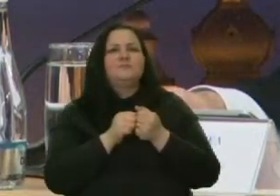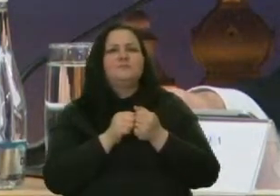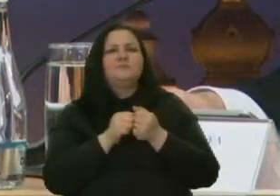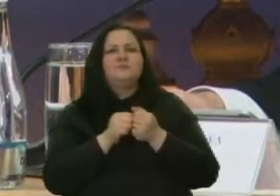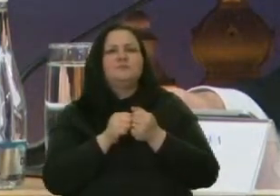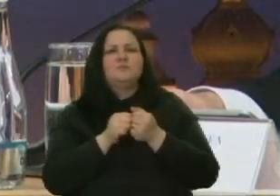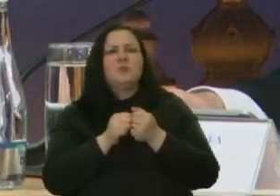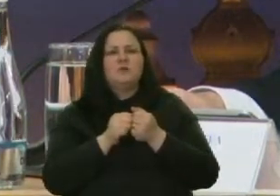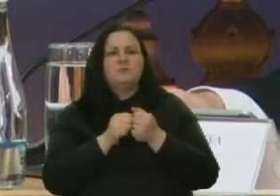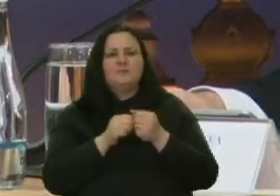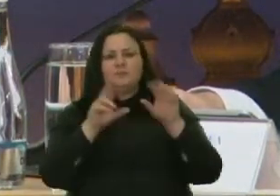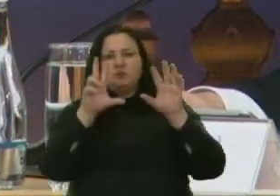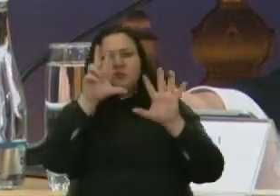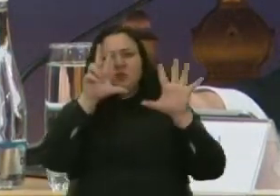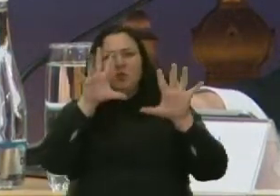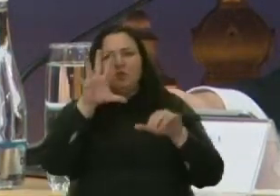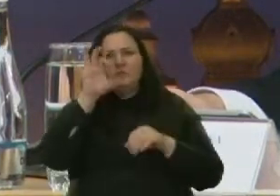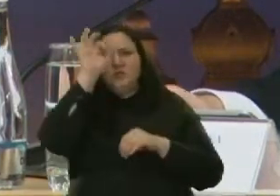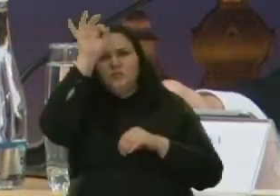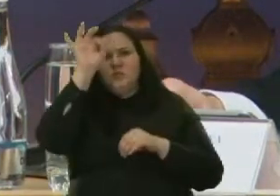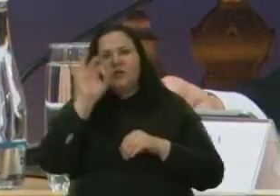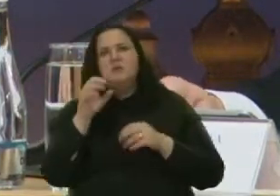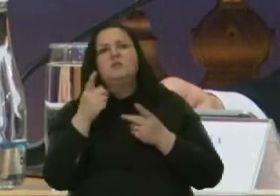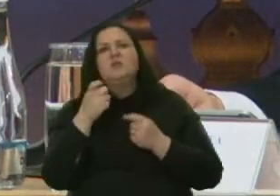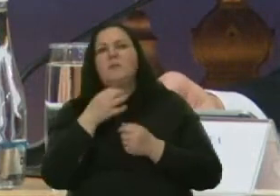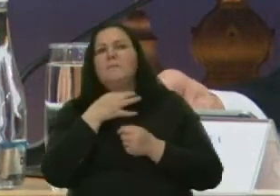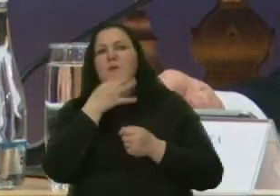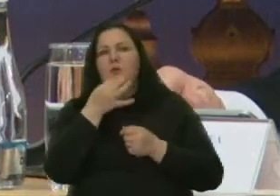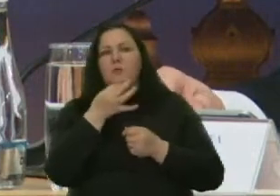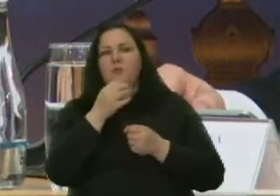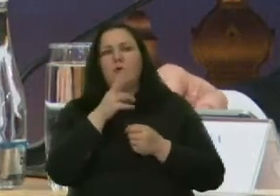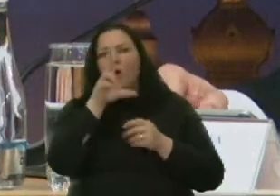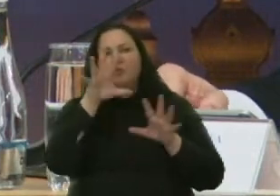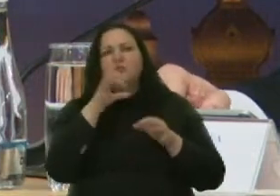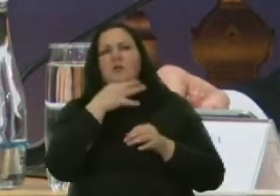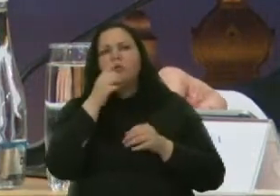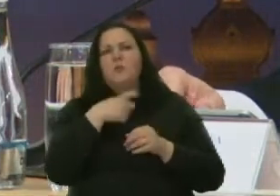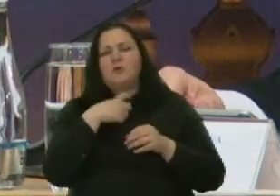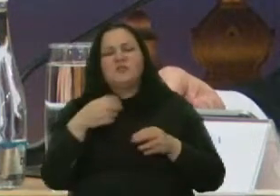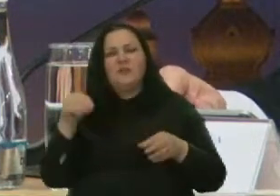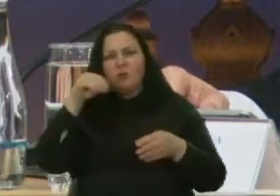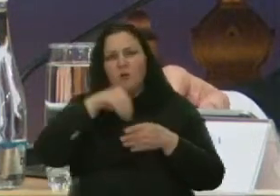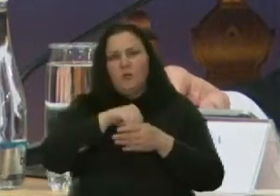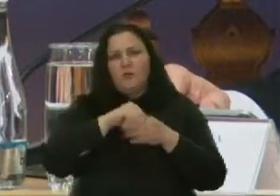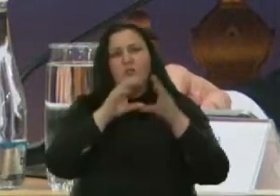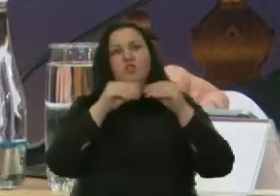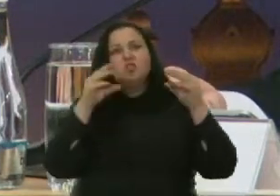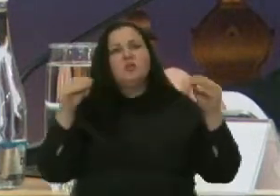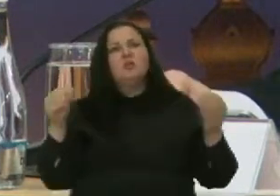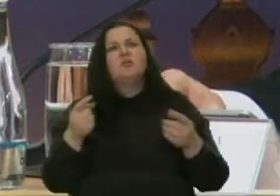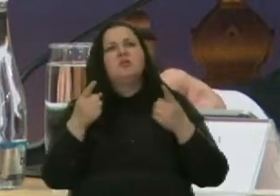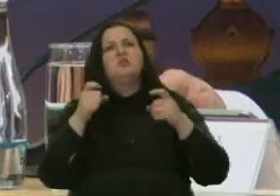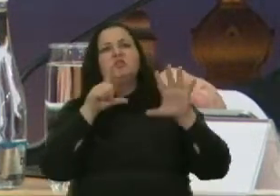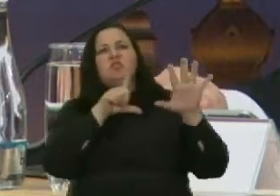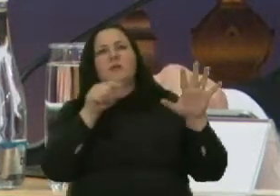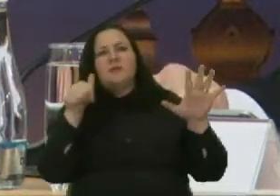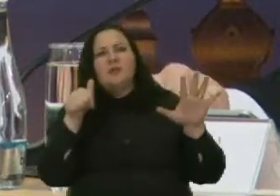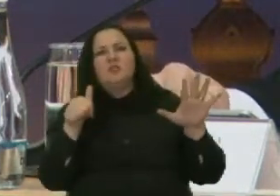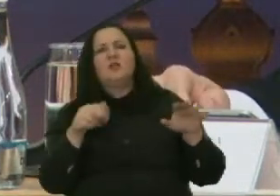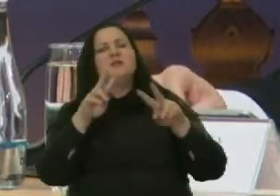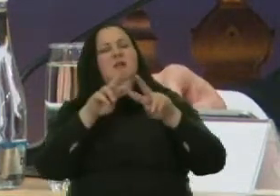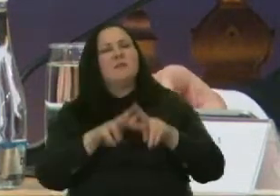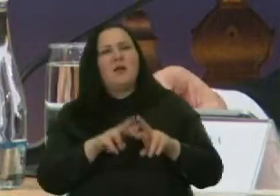acuma 85 de propuneri nu au putut fi cuprinse în acest moment cele mai multe dintre ele 76 au rămas